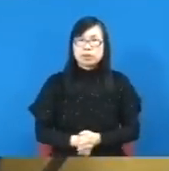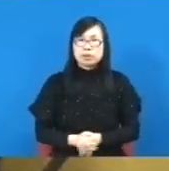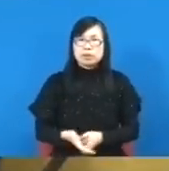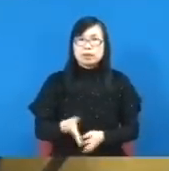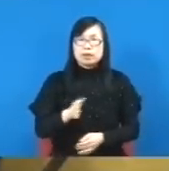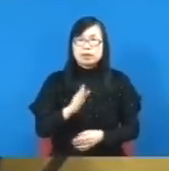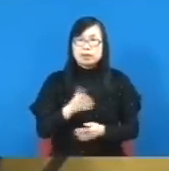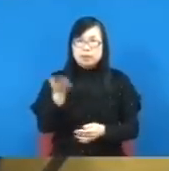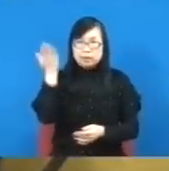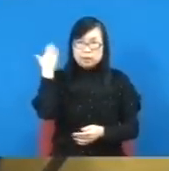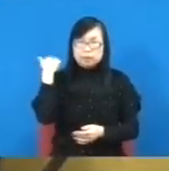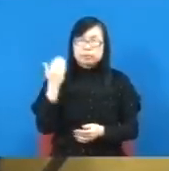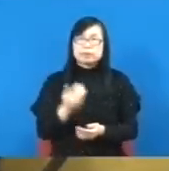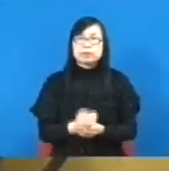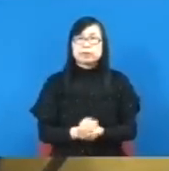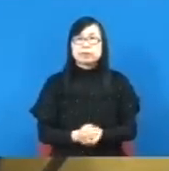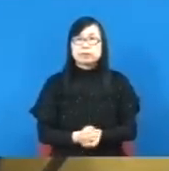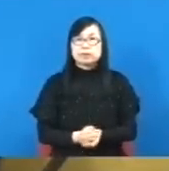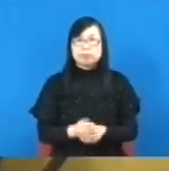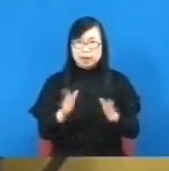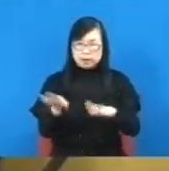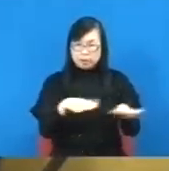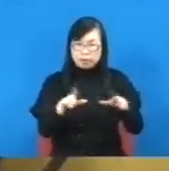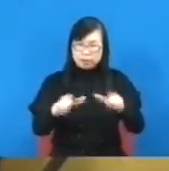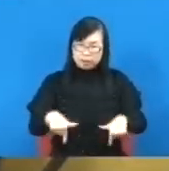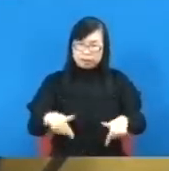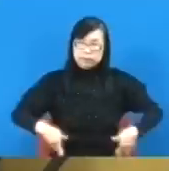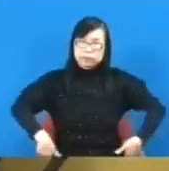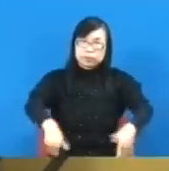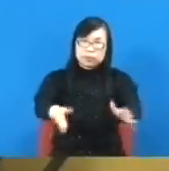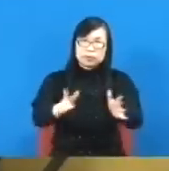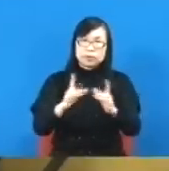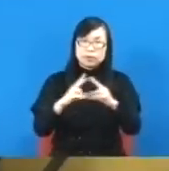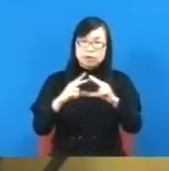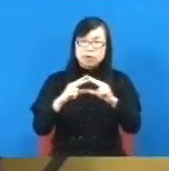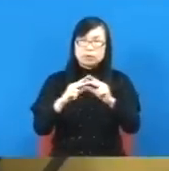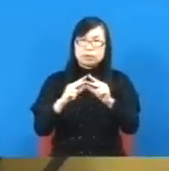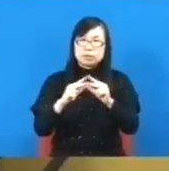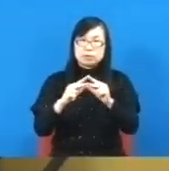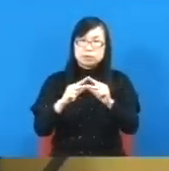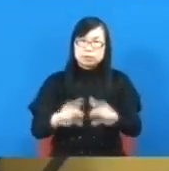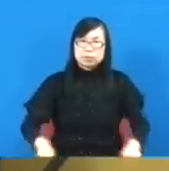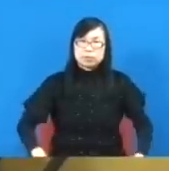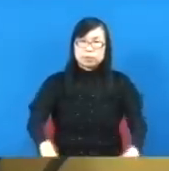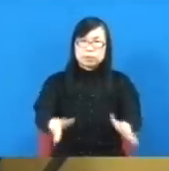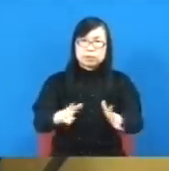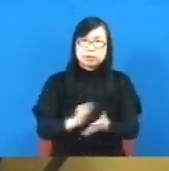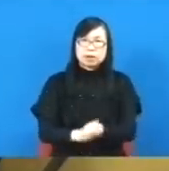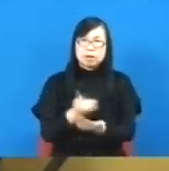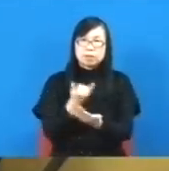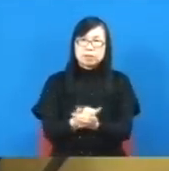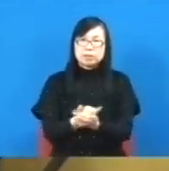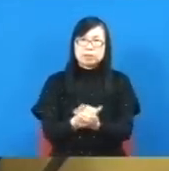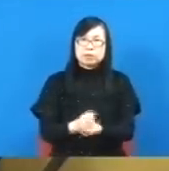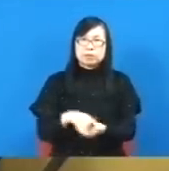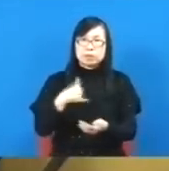日喺呢一個河南省一條艾滋村，我忘記咗個名啊，冒死上北京開記者